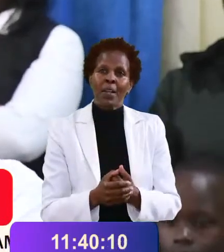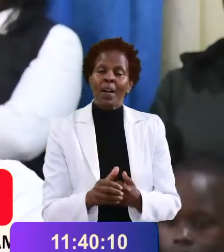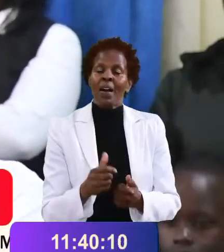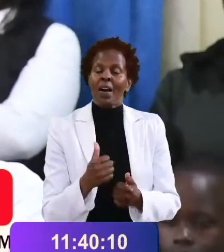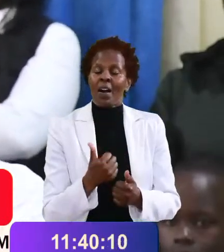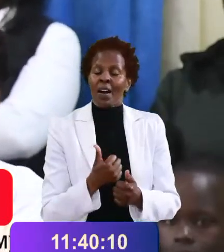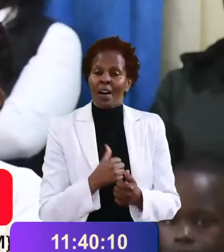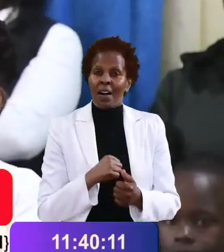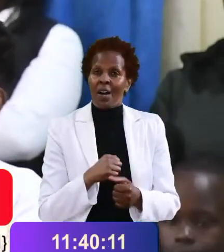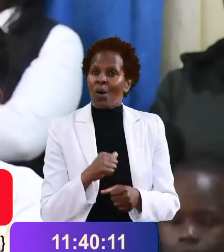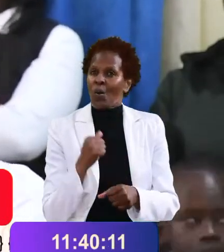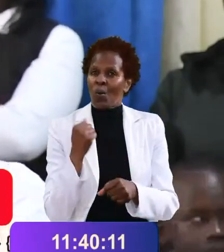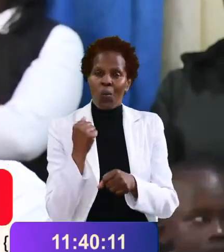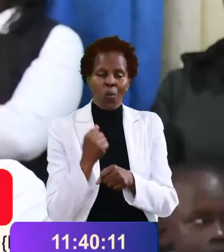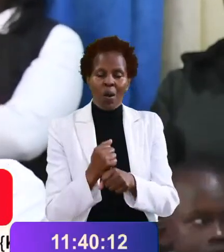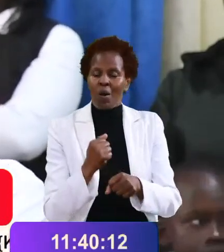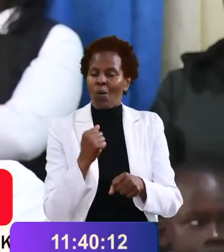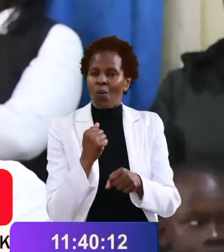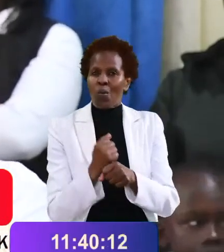nitafanya